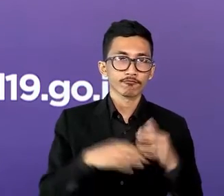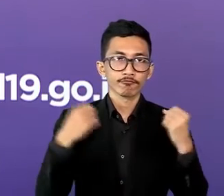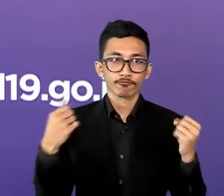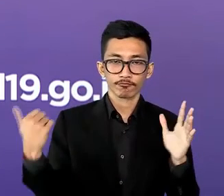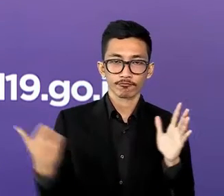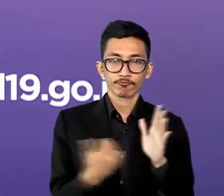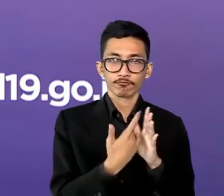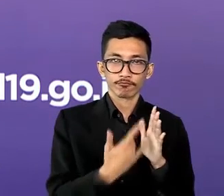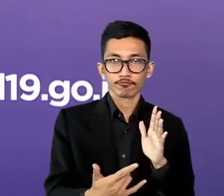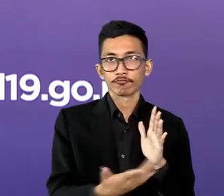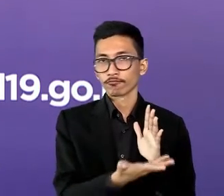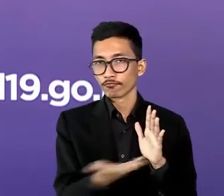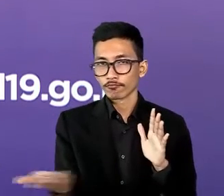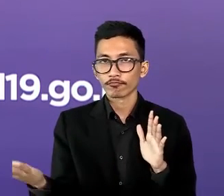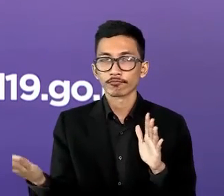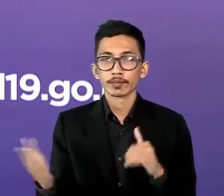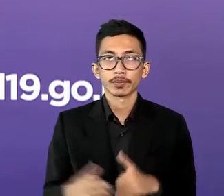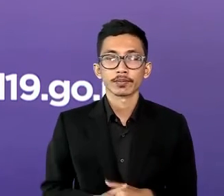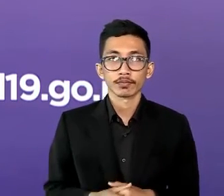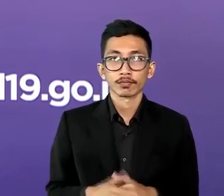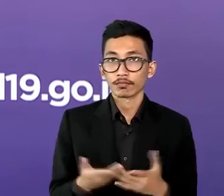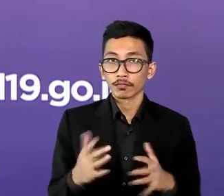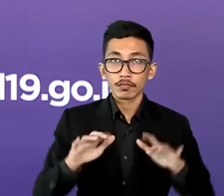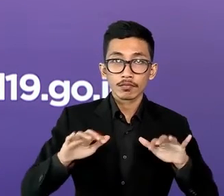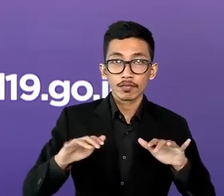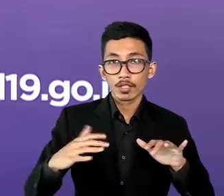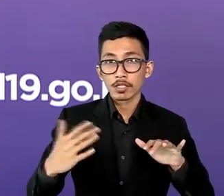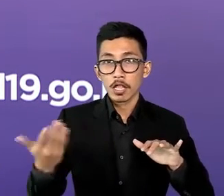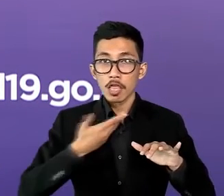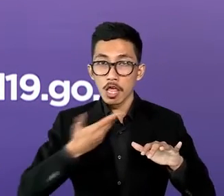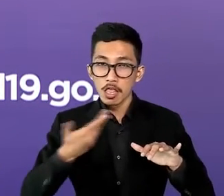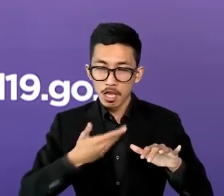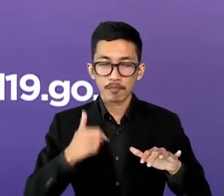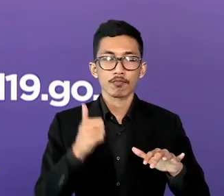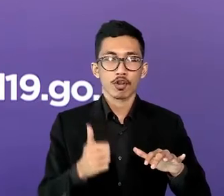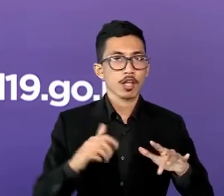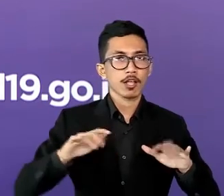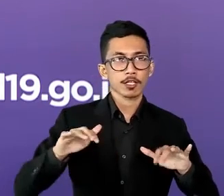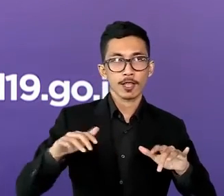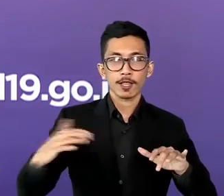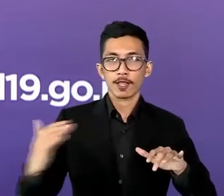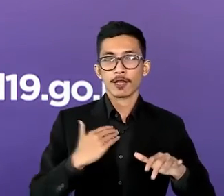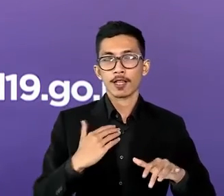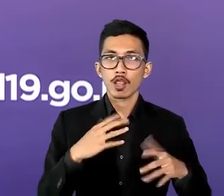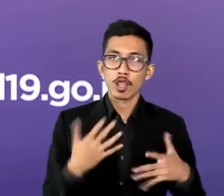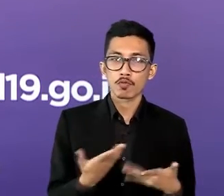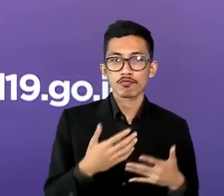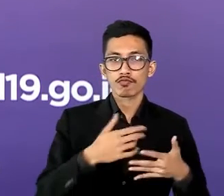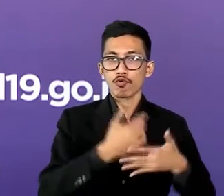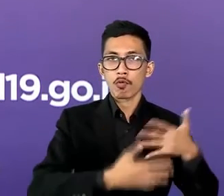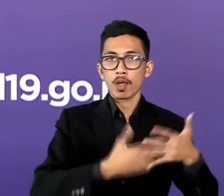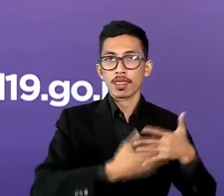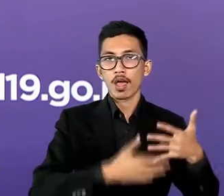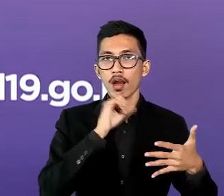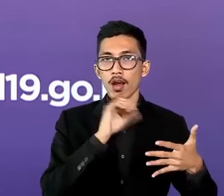kesehatan dan ditujukan untuk semua kalangan, dan bagi yang ingin bertanya, silakan sampaikan melalui chat room ataupun kolom komentar. Sebelum kita